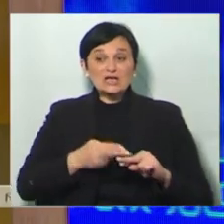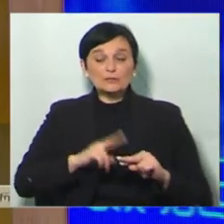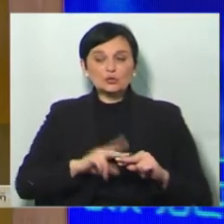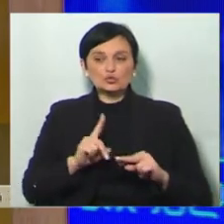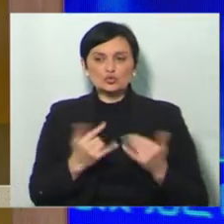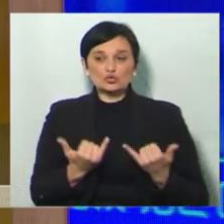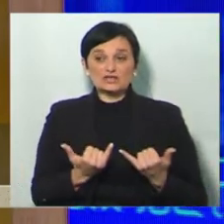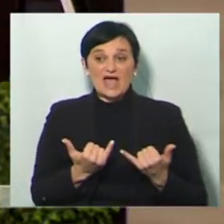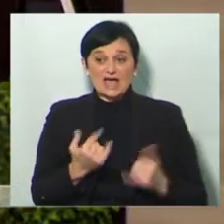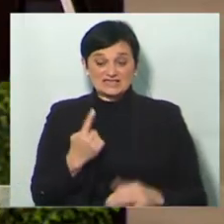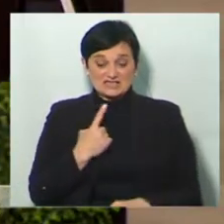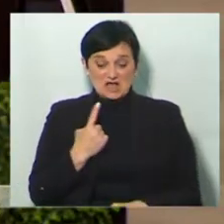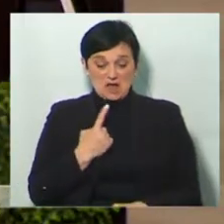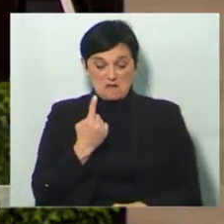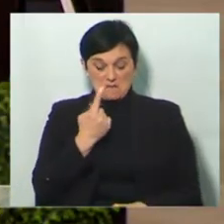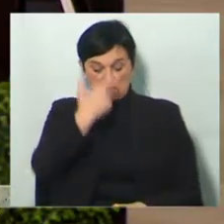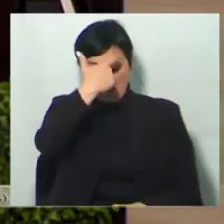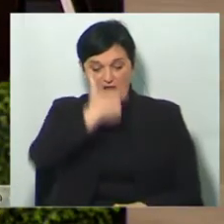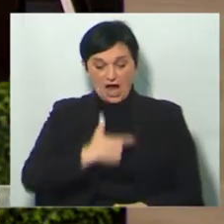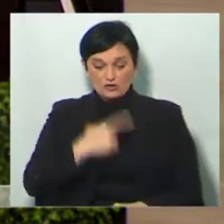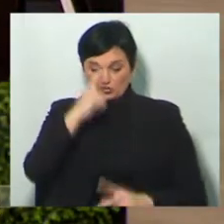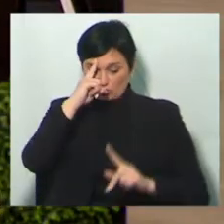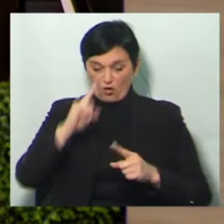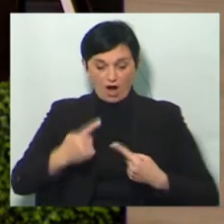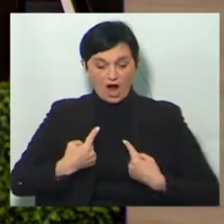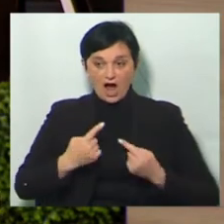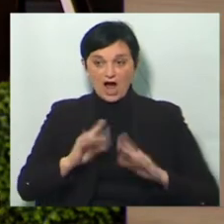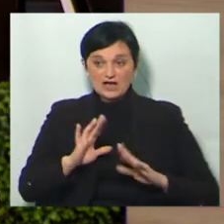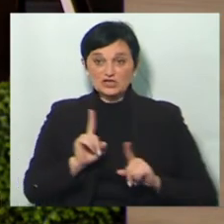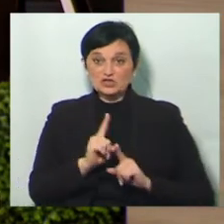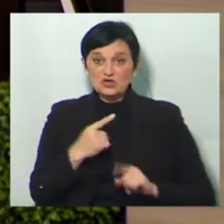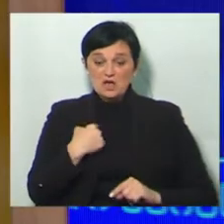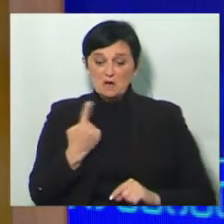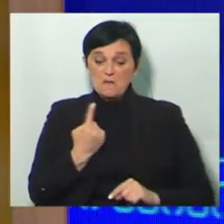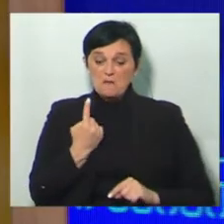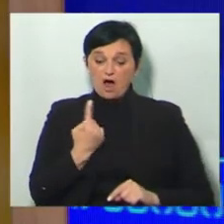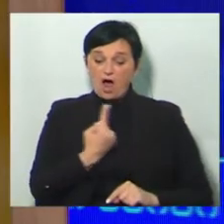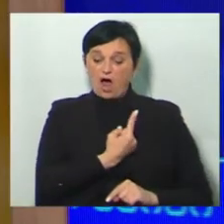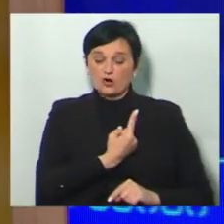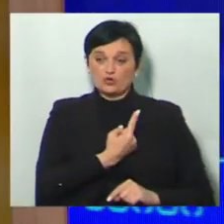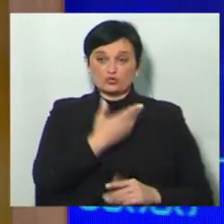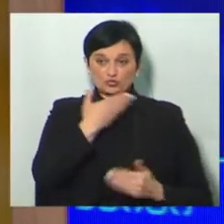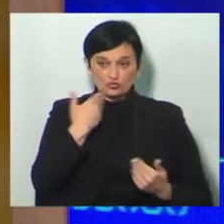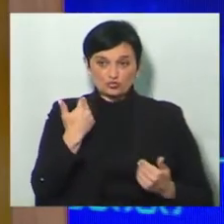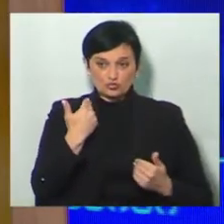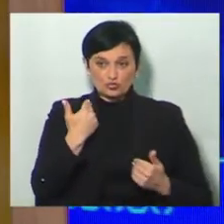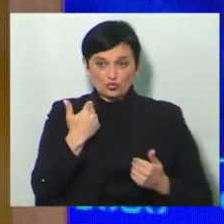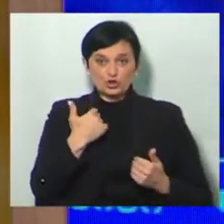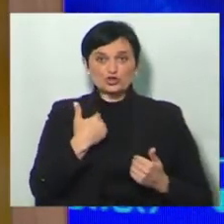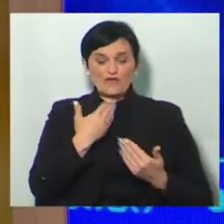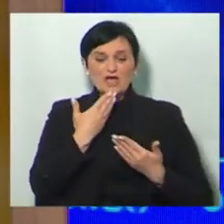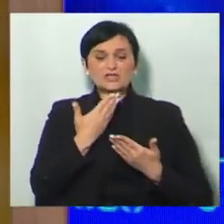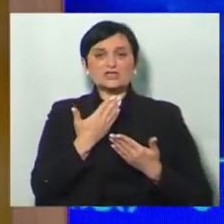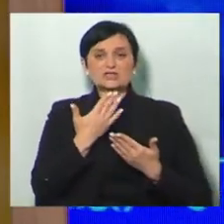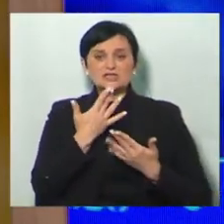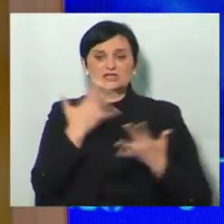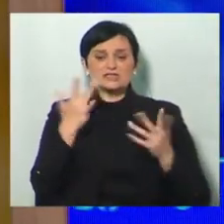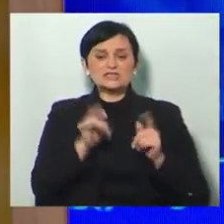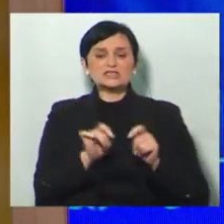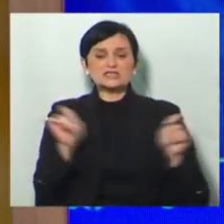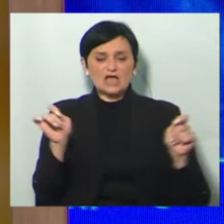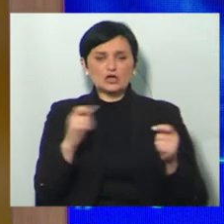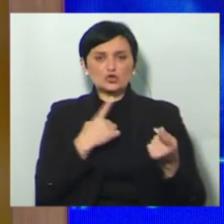იმისთვის, რომ დღეს მარტო არ დამტოვეთ და არც განმარტოვდით ჩვენ რეალურად საჯაროდ ვისაუბრეთ იმაზე,